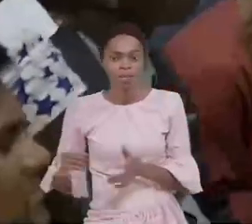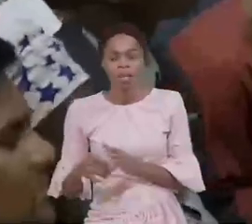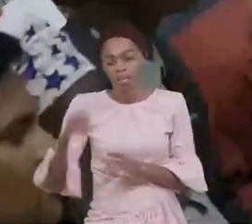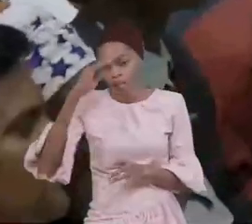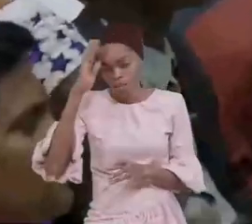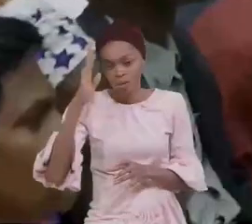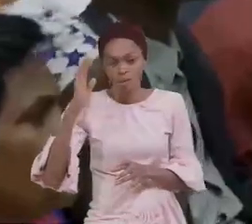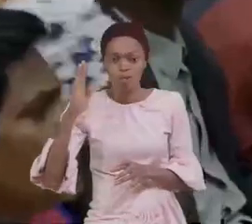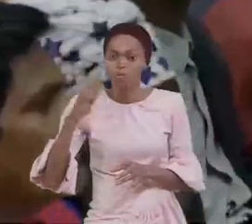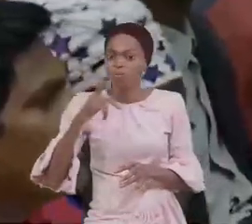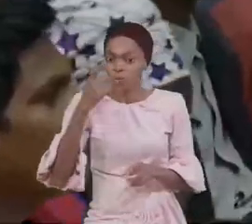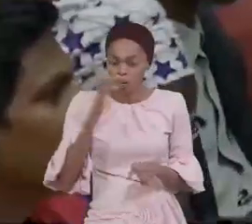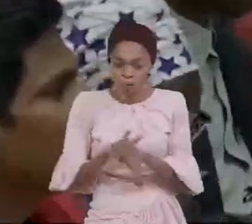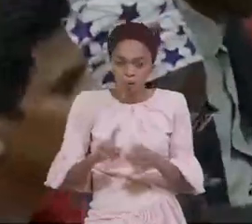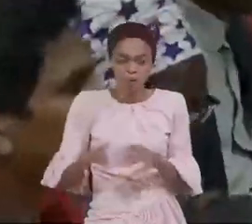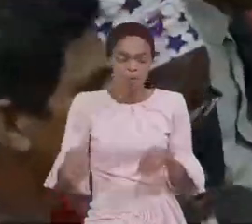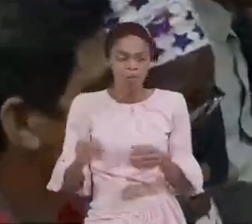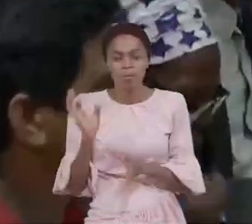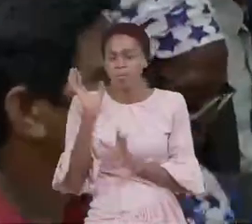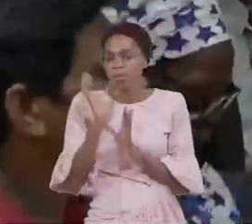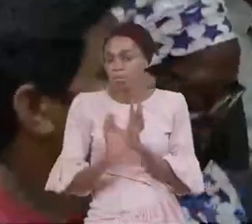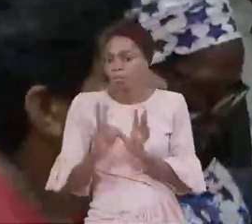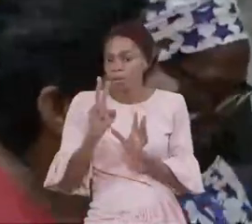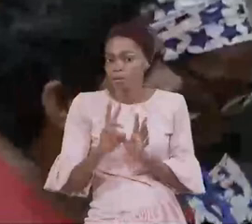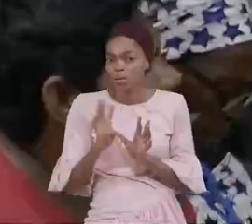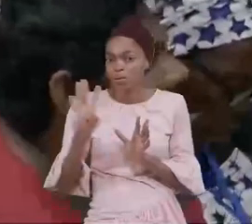donner. Chapitre 24.